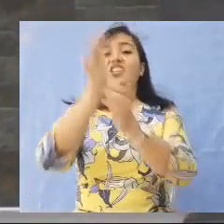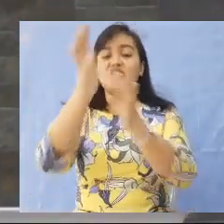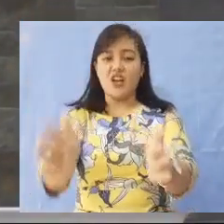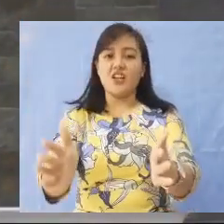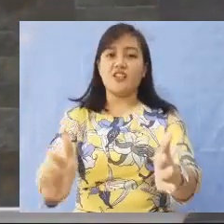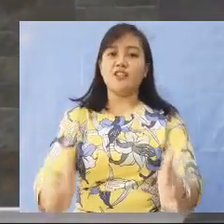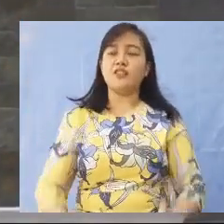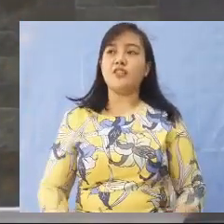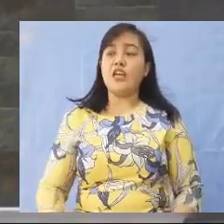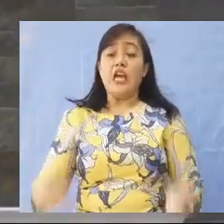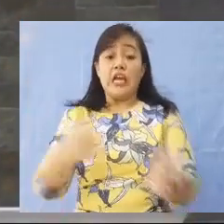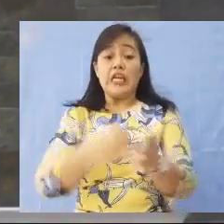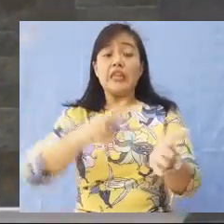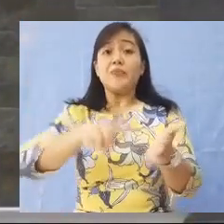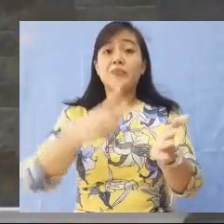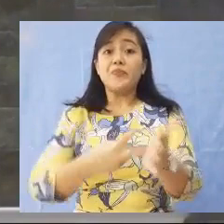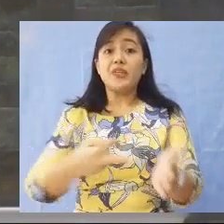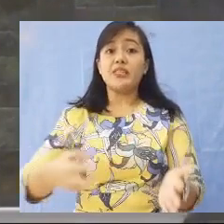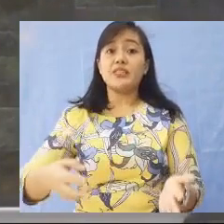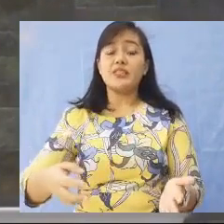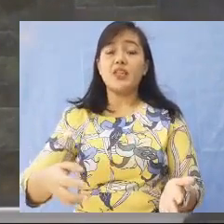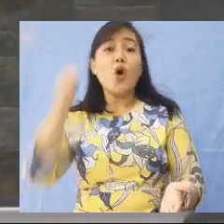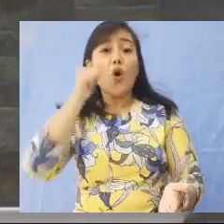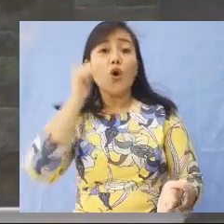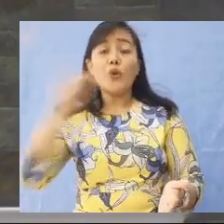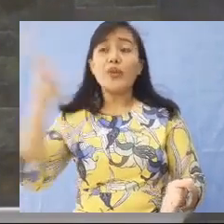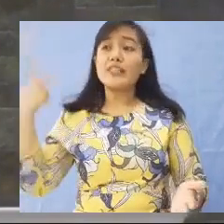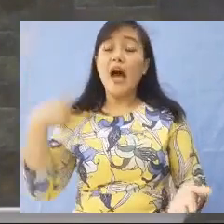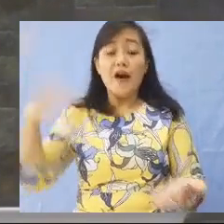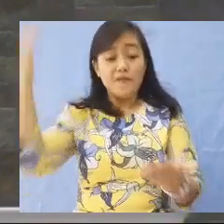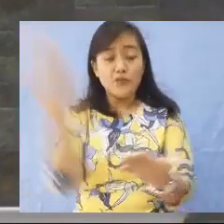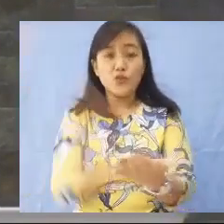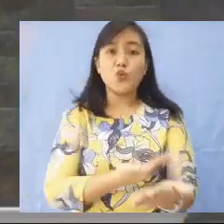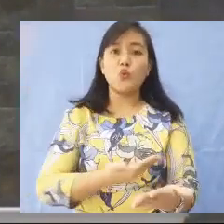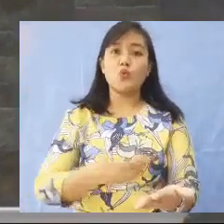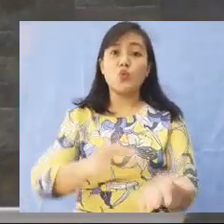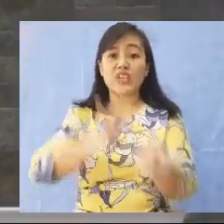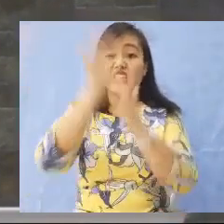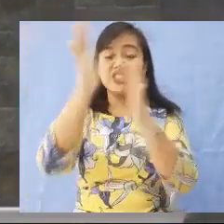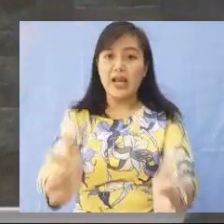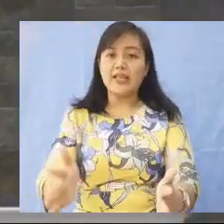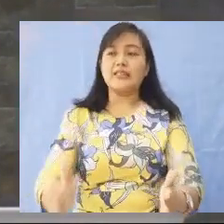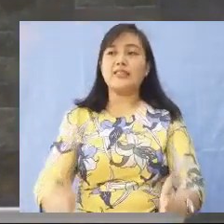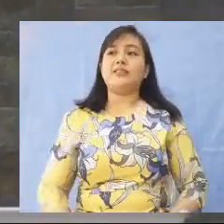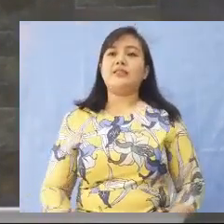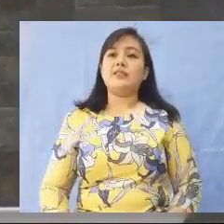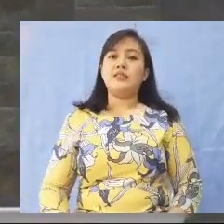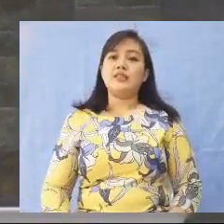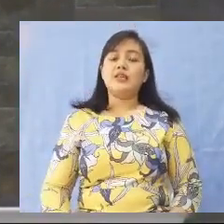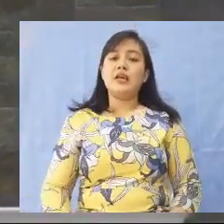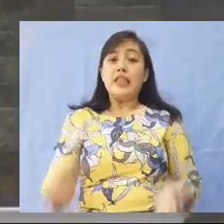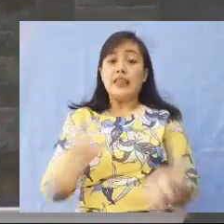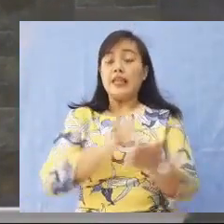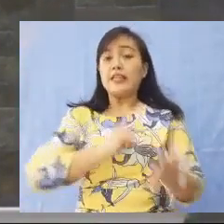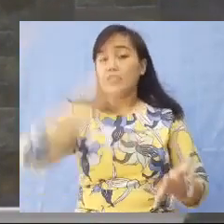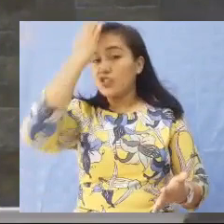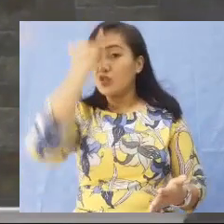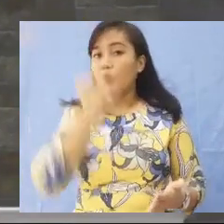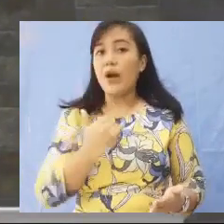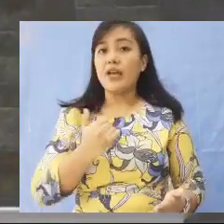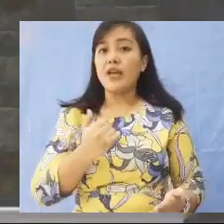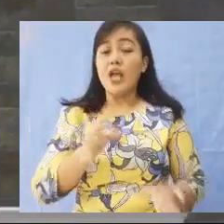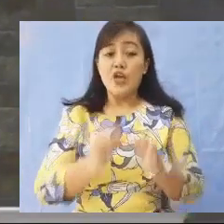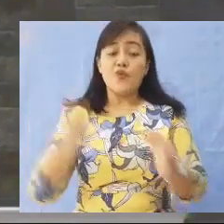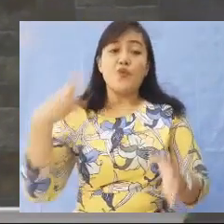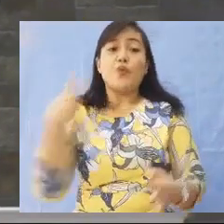yung sinasabi ng Biblia na yung katulad ng banal na espiritu, after na ikaw ay ma-wash, and then you will be cleansed,